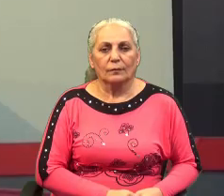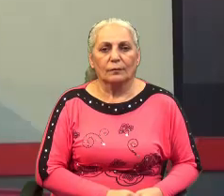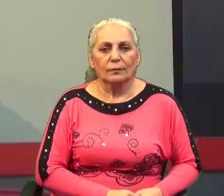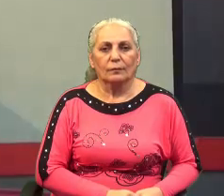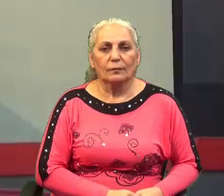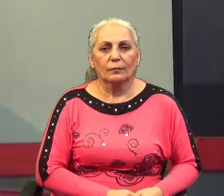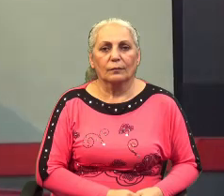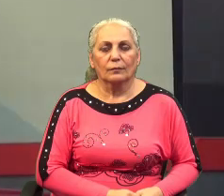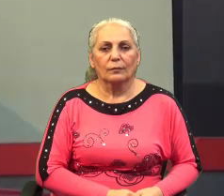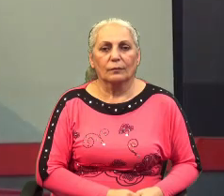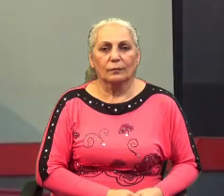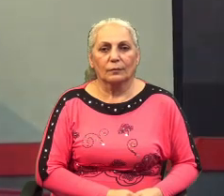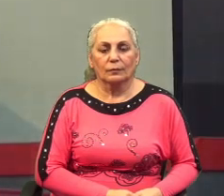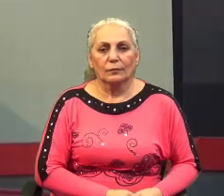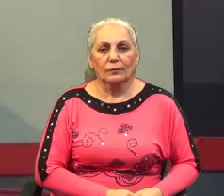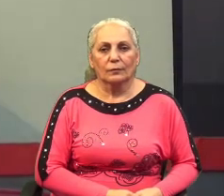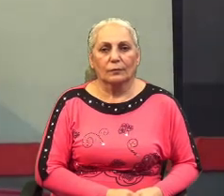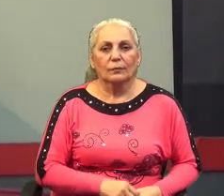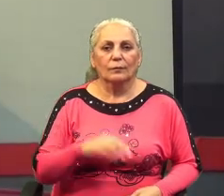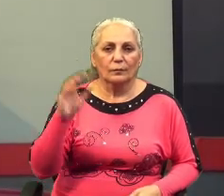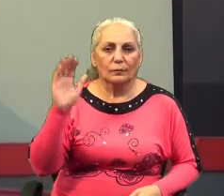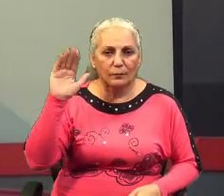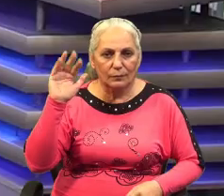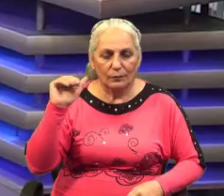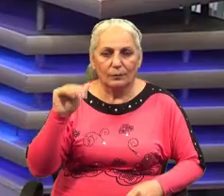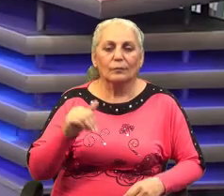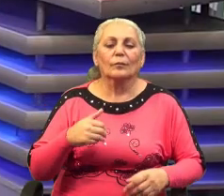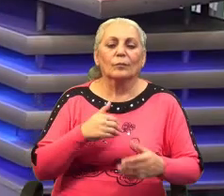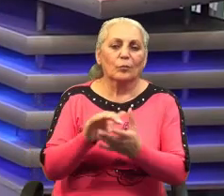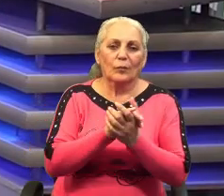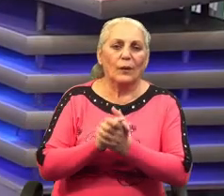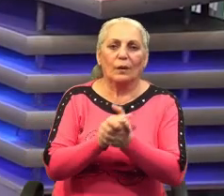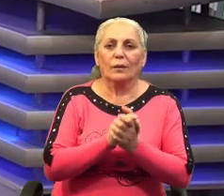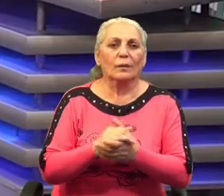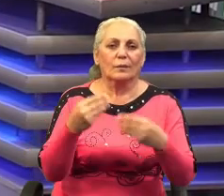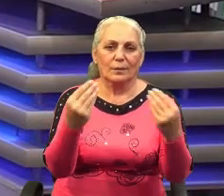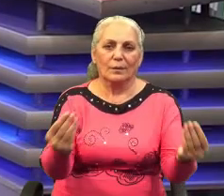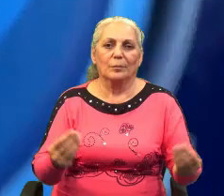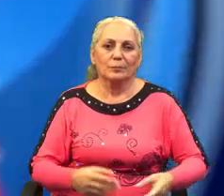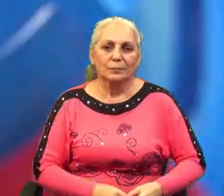Մելազ ամբյուղն այսքանով սպառված է, ես ձեզ հրաժեշտ եմ տալիս և մաղթում խաղություն։